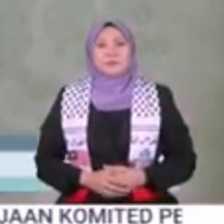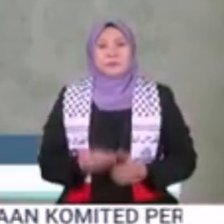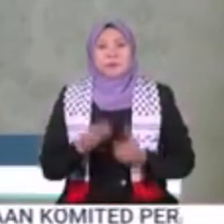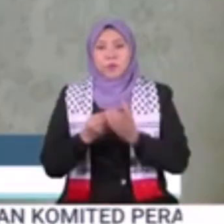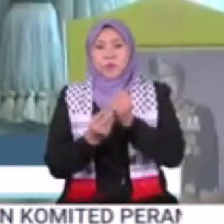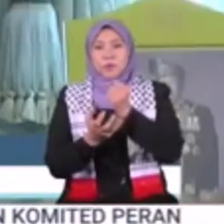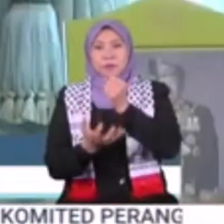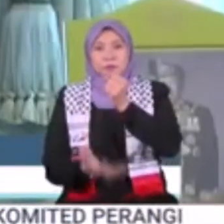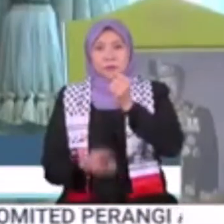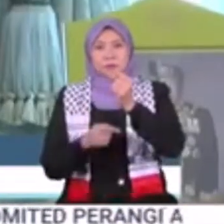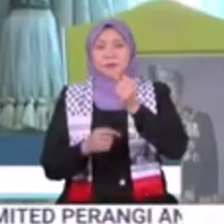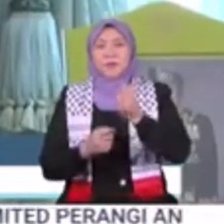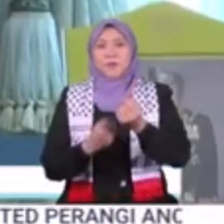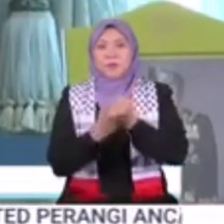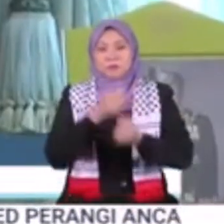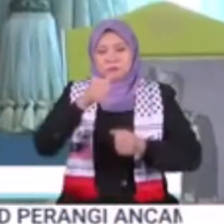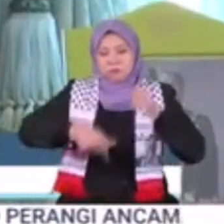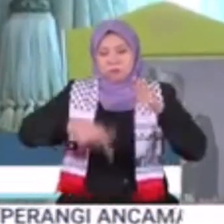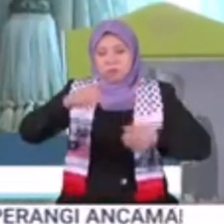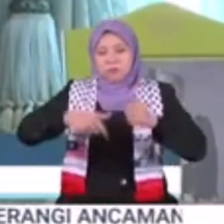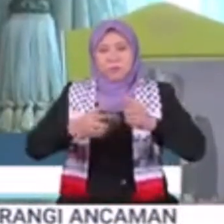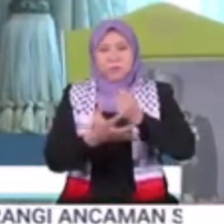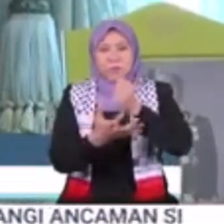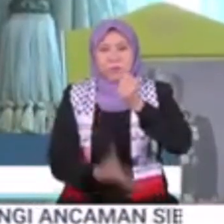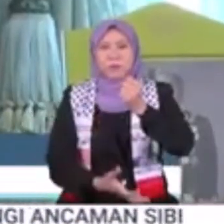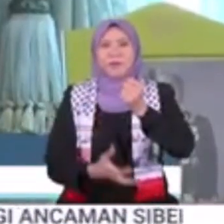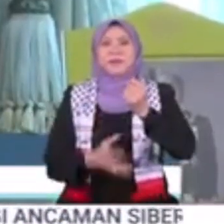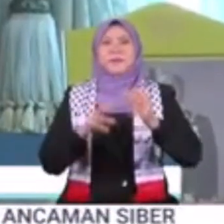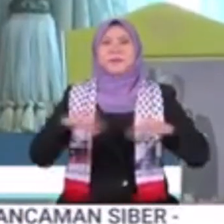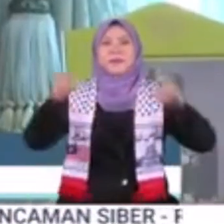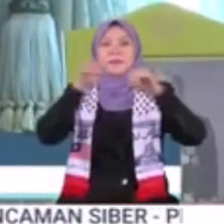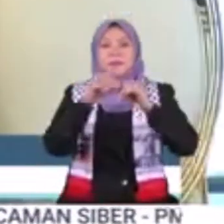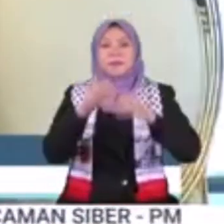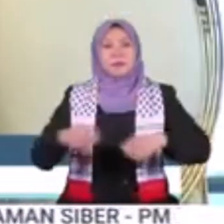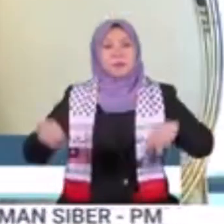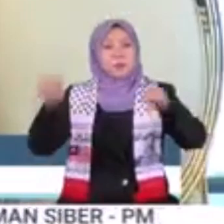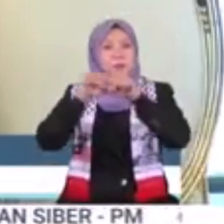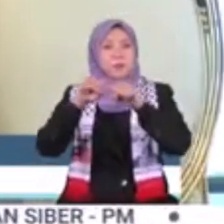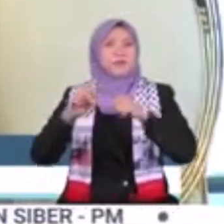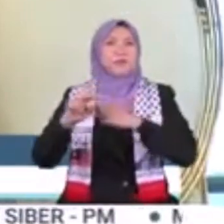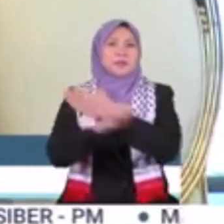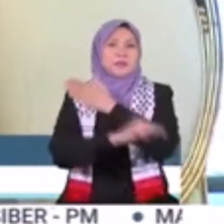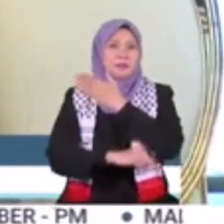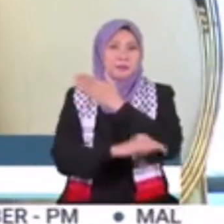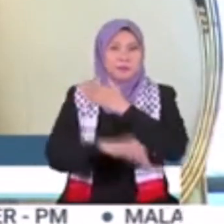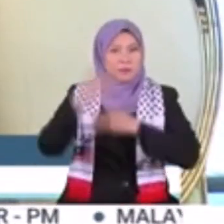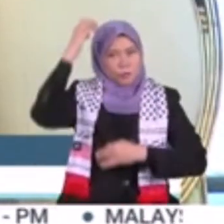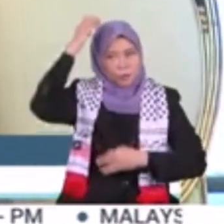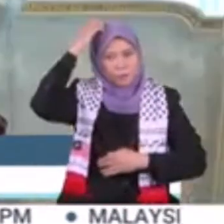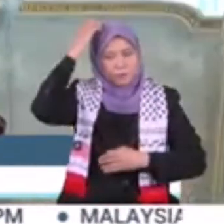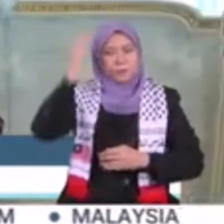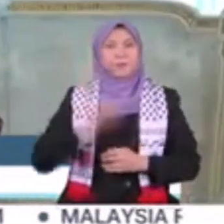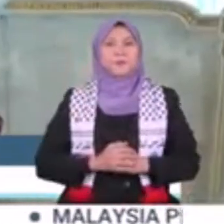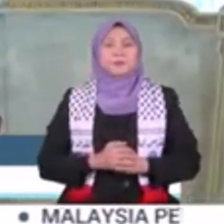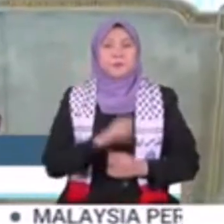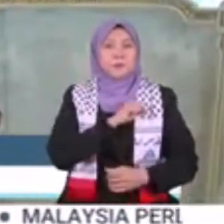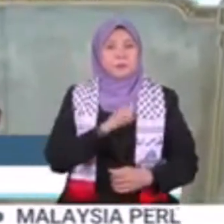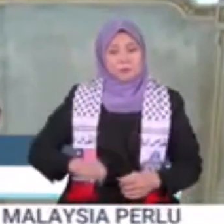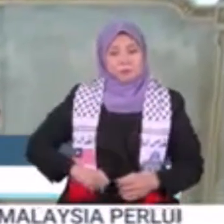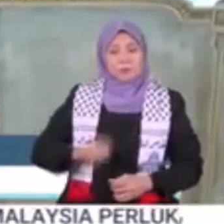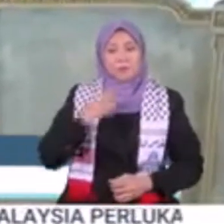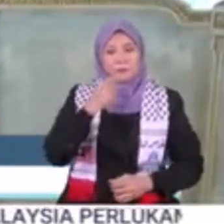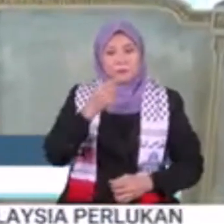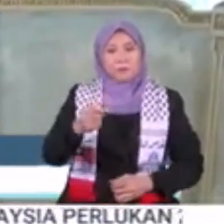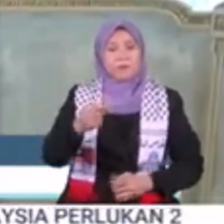Dana itu merupakan adalah sumbangan umat Islam melalui kutipan yang dibuat di masjid dan surau di seluruh negeri berkenaan. Baginda bertitah agar pengumpulan